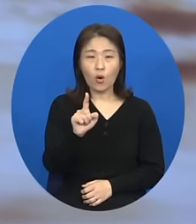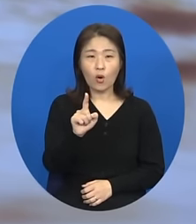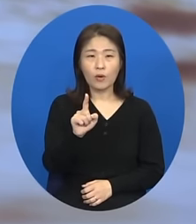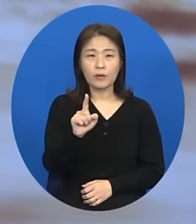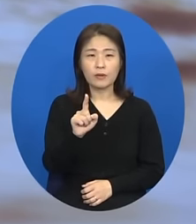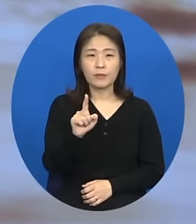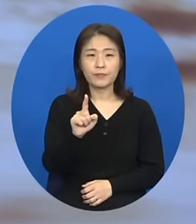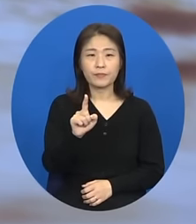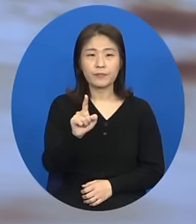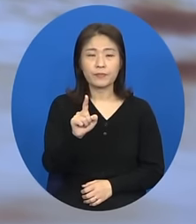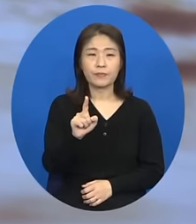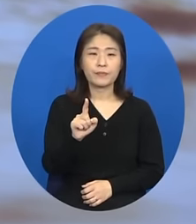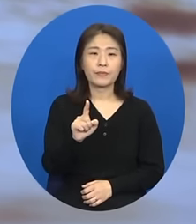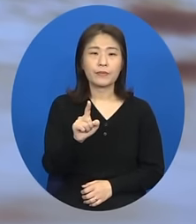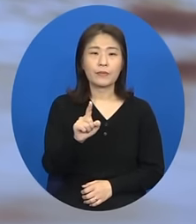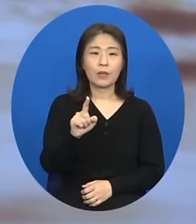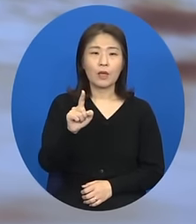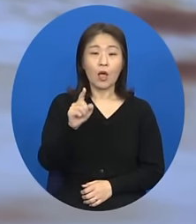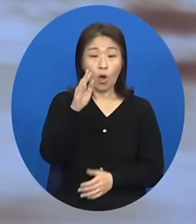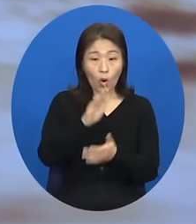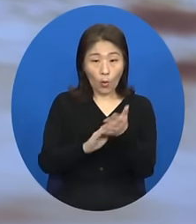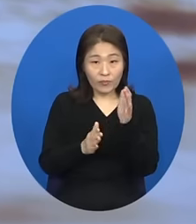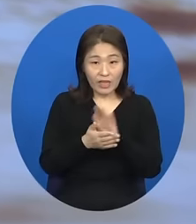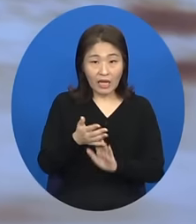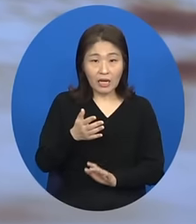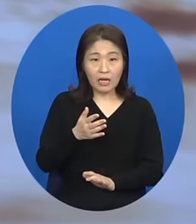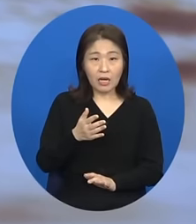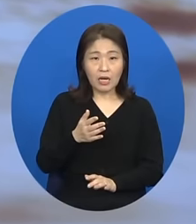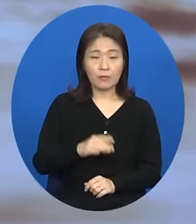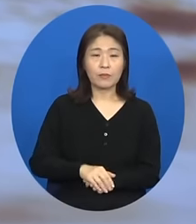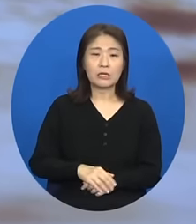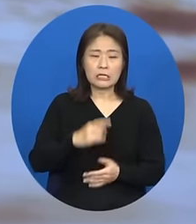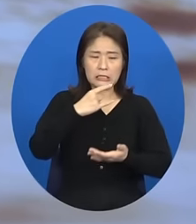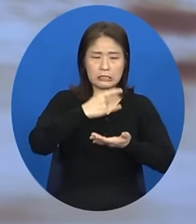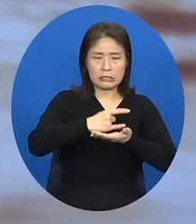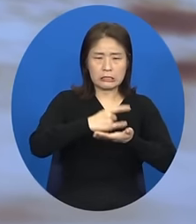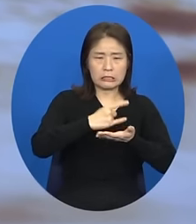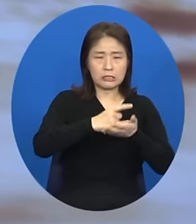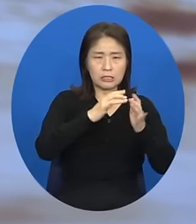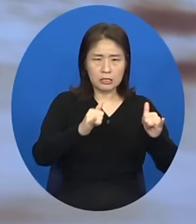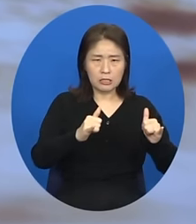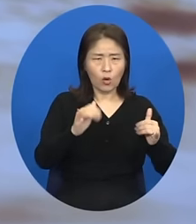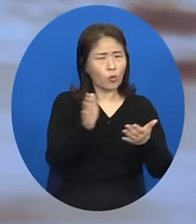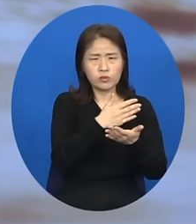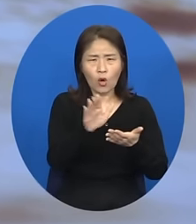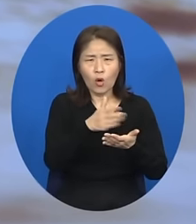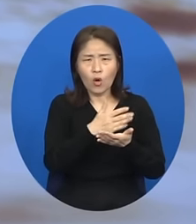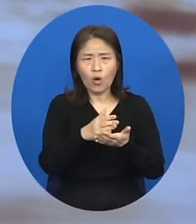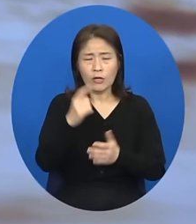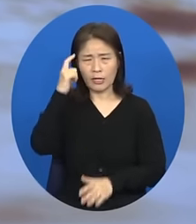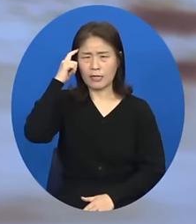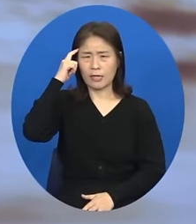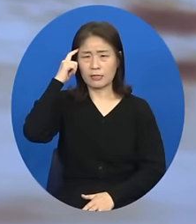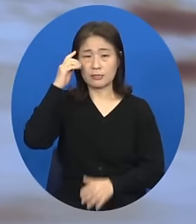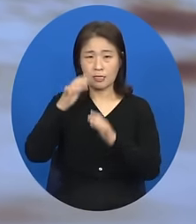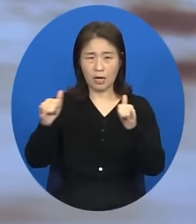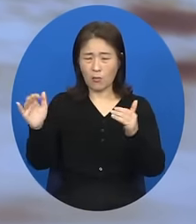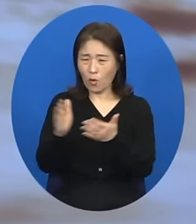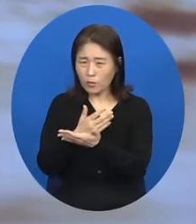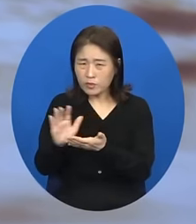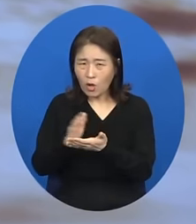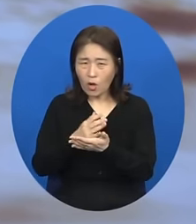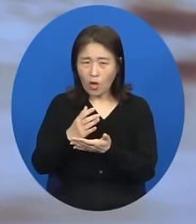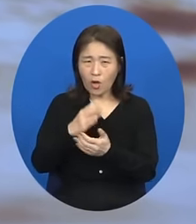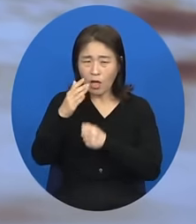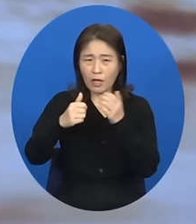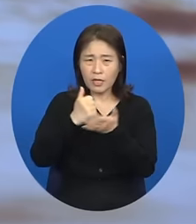표현을 많이 말합니다. 의인은 없나니 하나도 없다, 깨닫는 자도 없다, 하나님을 찾는 자도 없다. 이 없다는